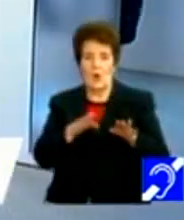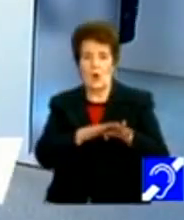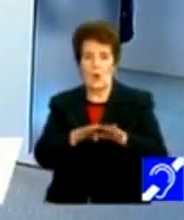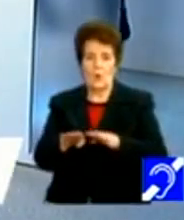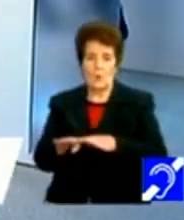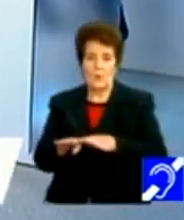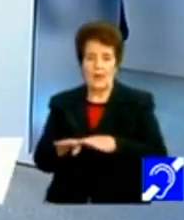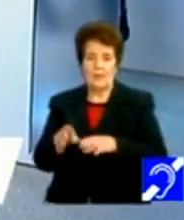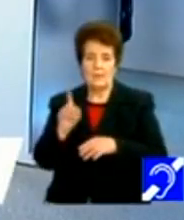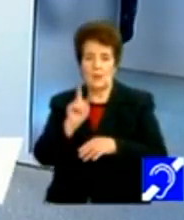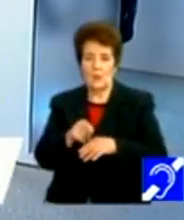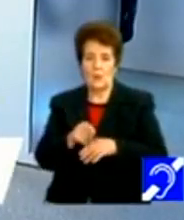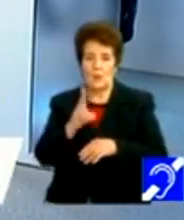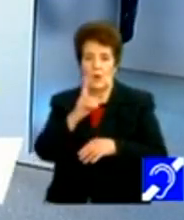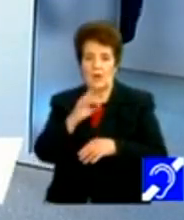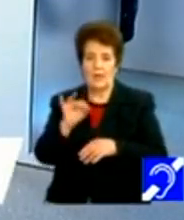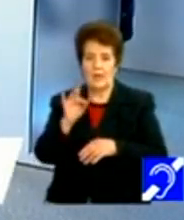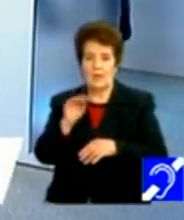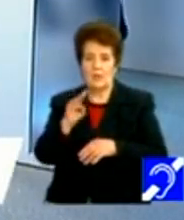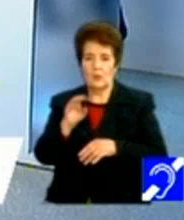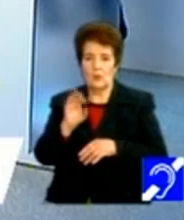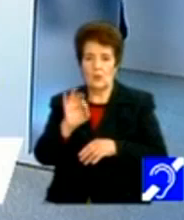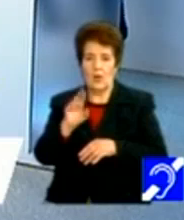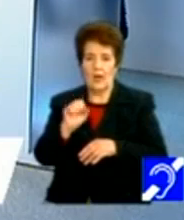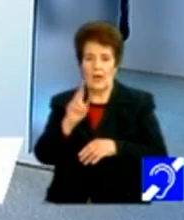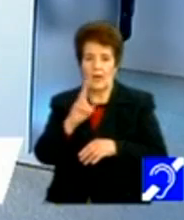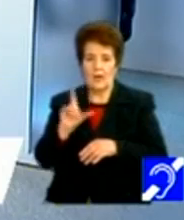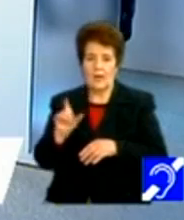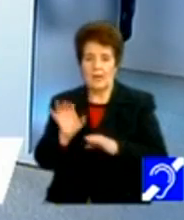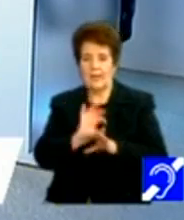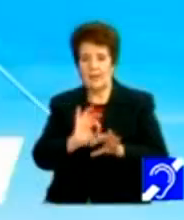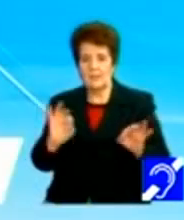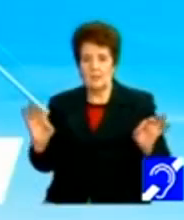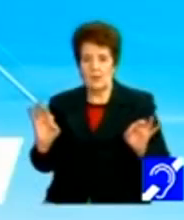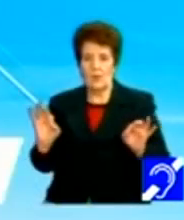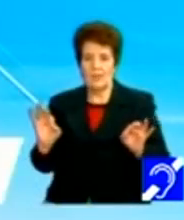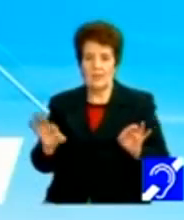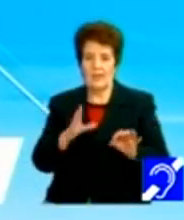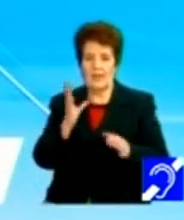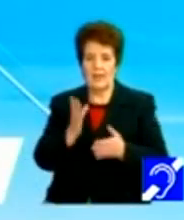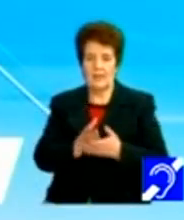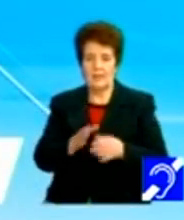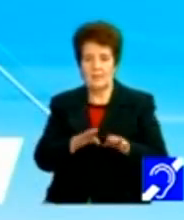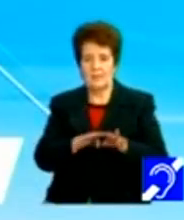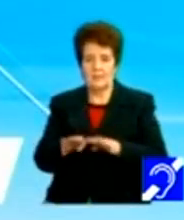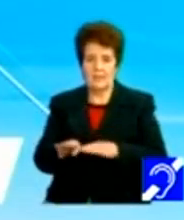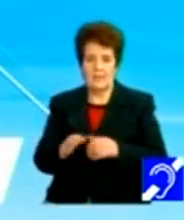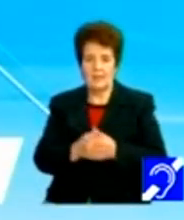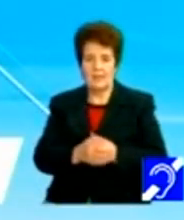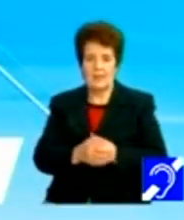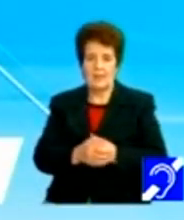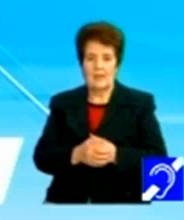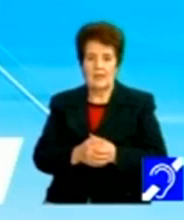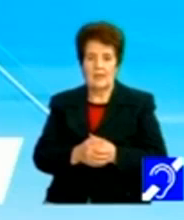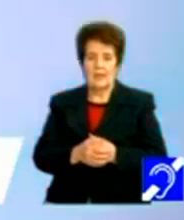cu Chirtoacă, Ceban este extraordinar, coerent, nivelul e ca de la pământ la cer. Nici